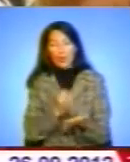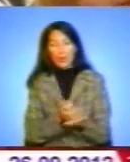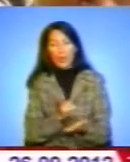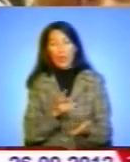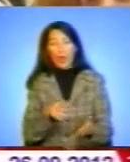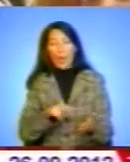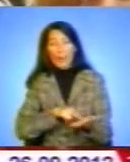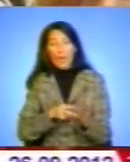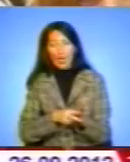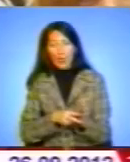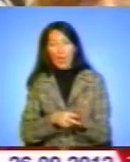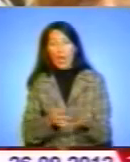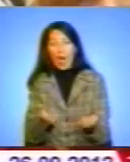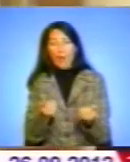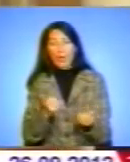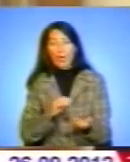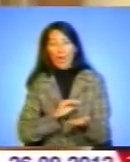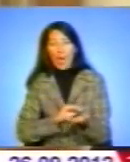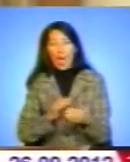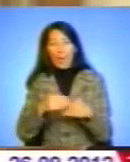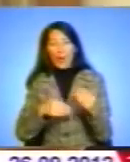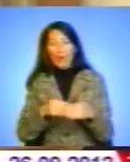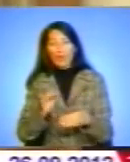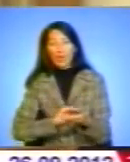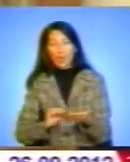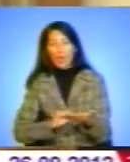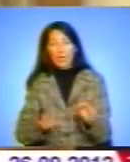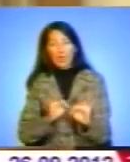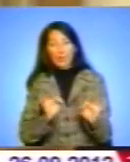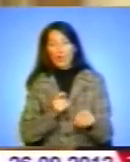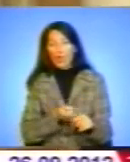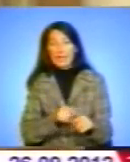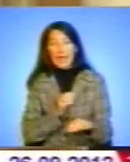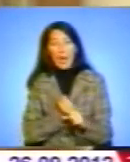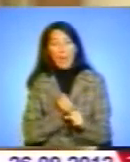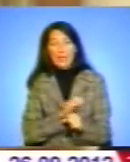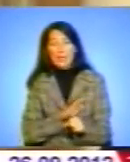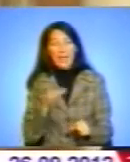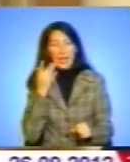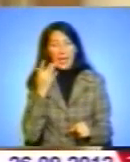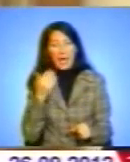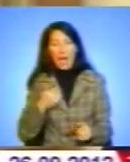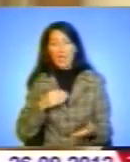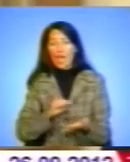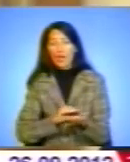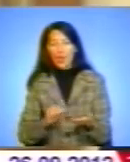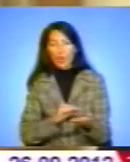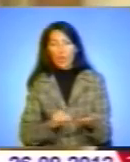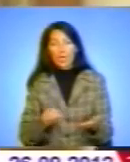що ця праця не з легких. Я при нагоді скажу, що я журналістом